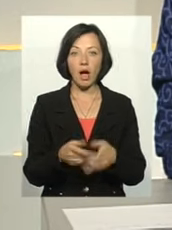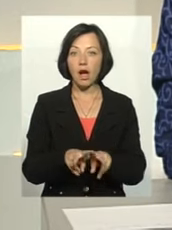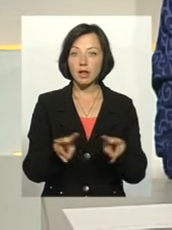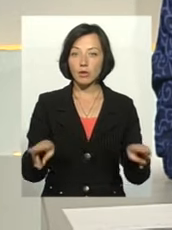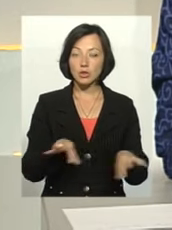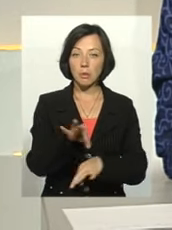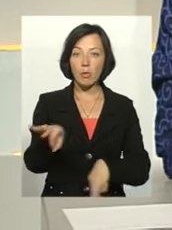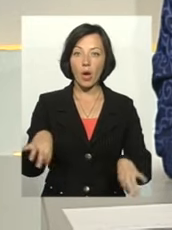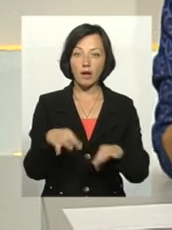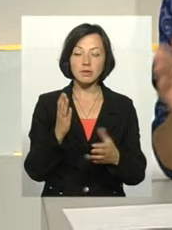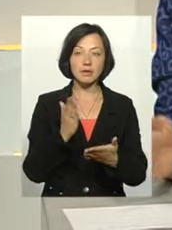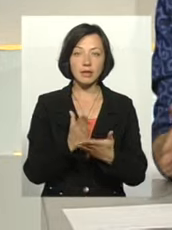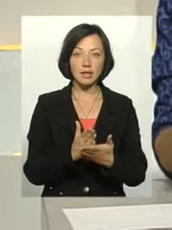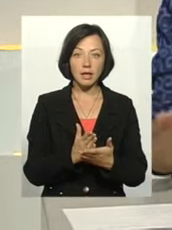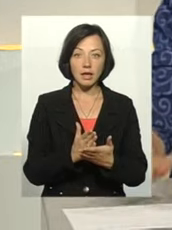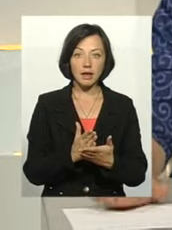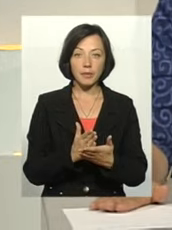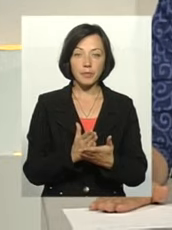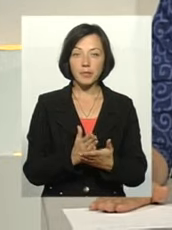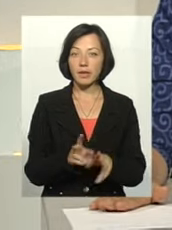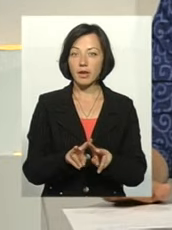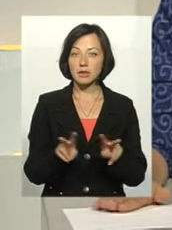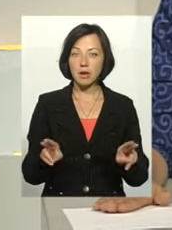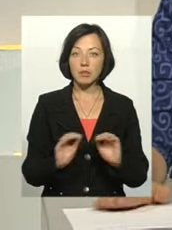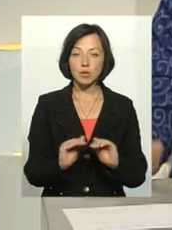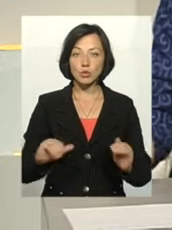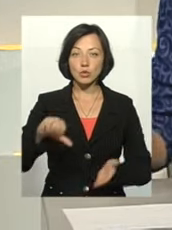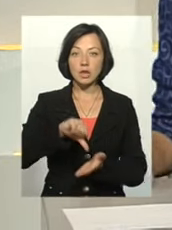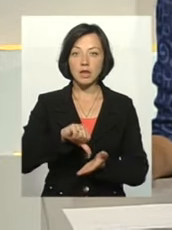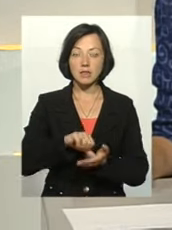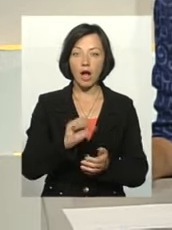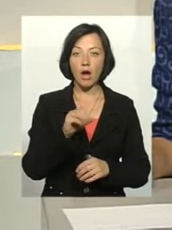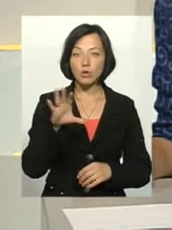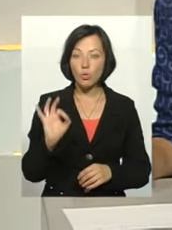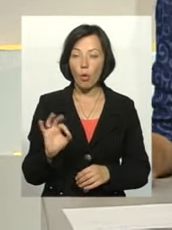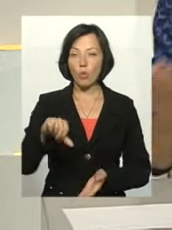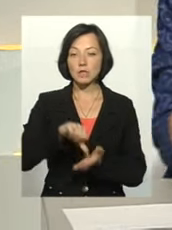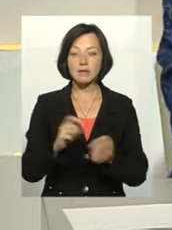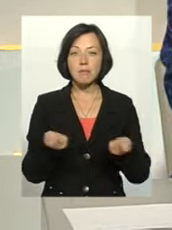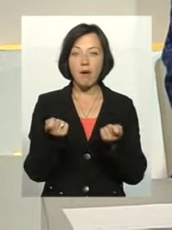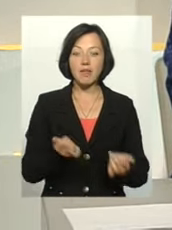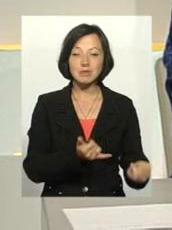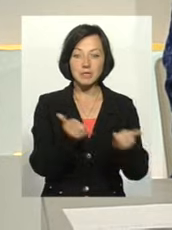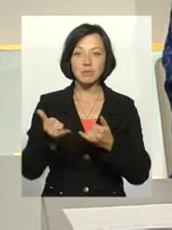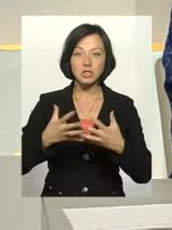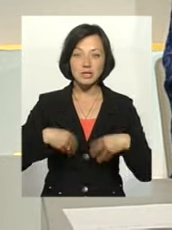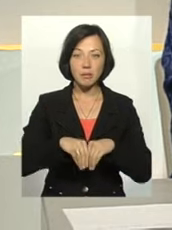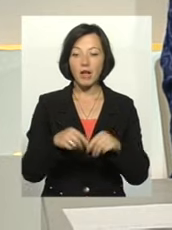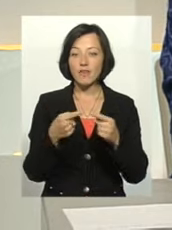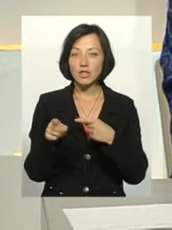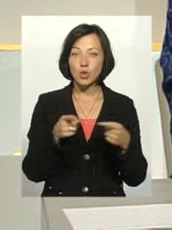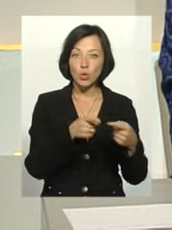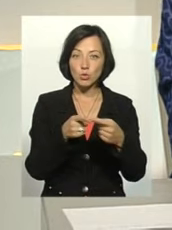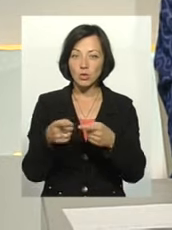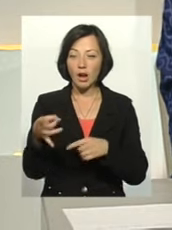Аналогічні проекти є для дітей учасників АТО, для дітей з малозабезпечених сімей, в інших куточках,